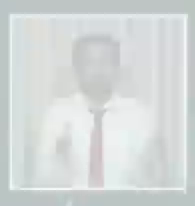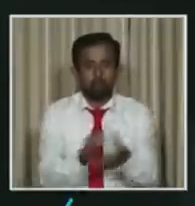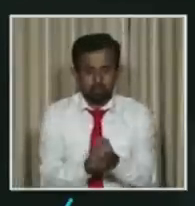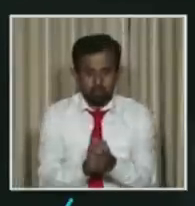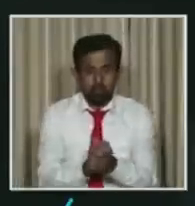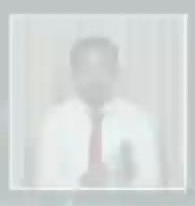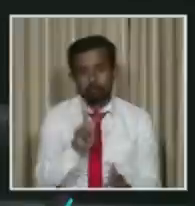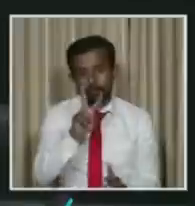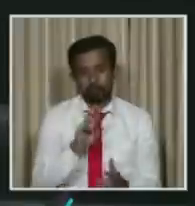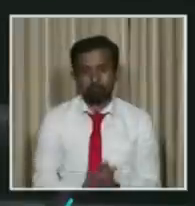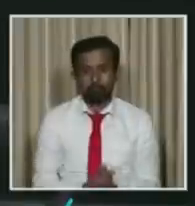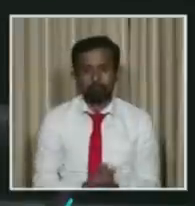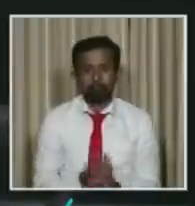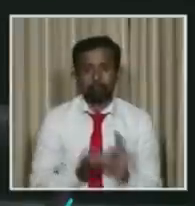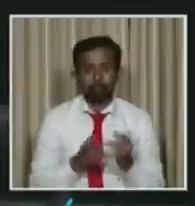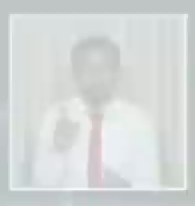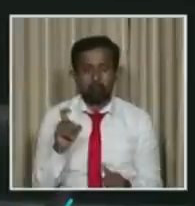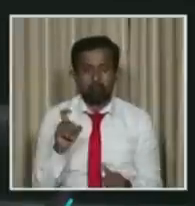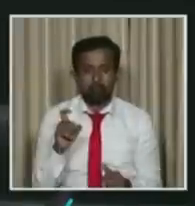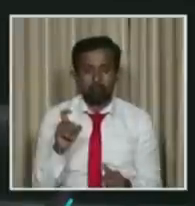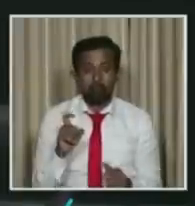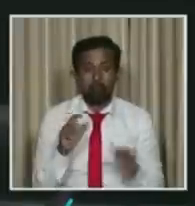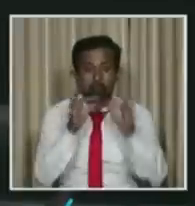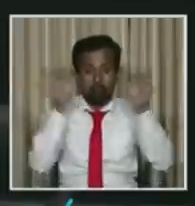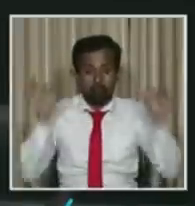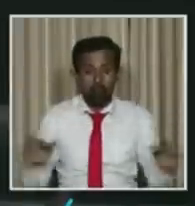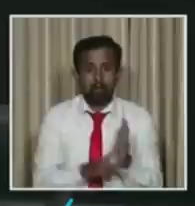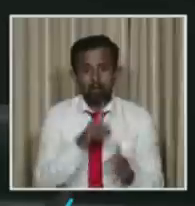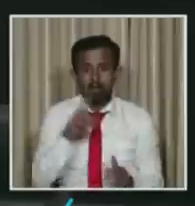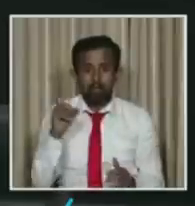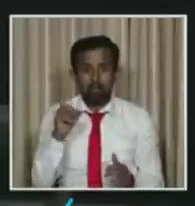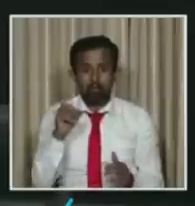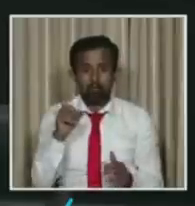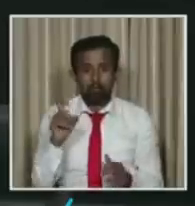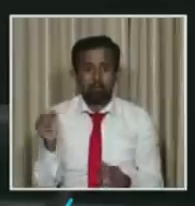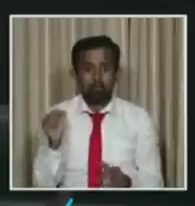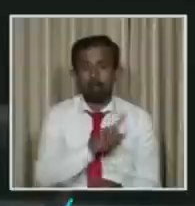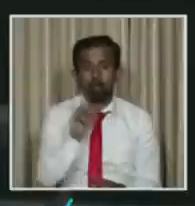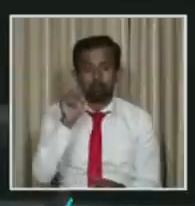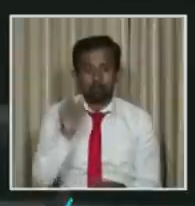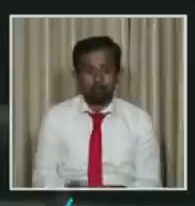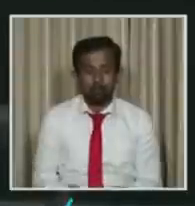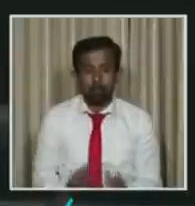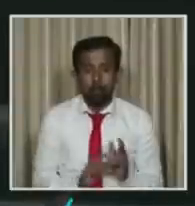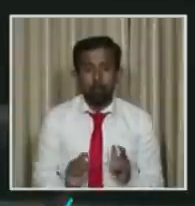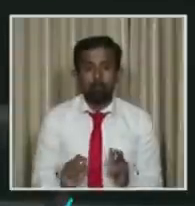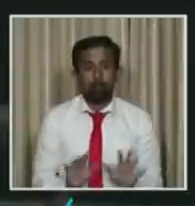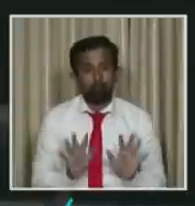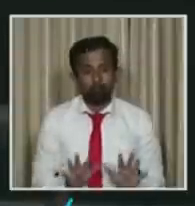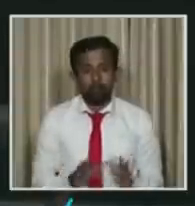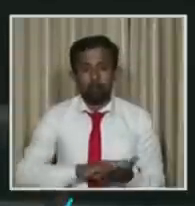වෙලා එසදා මේ පියවර ගන්නවා රුපියල් 50000 ගන්නවා කාර්යාලය. කටවුට් වල ලක්ෂයකමාරක් ගියොත් අතන 50000යි ලක්ෂ 2යි. කාර්යාල වලට